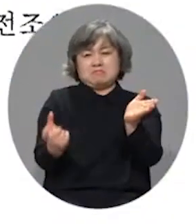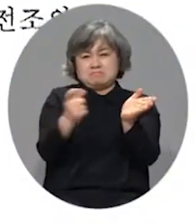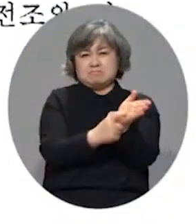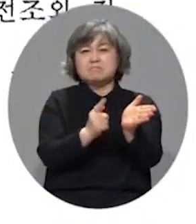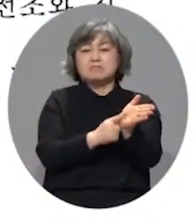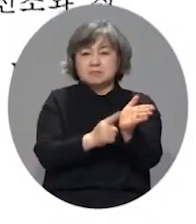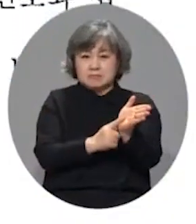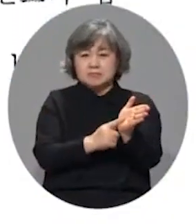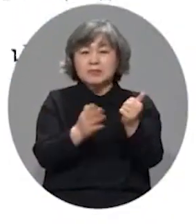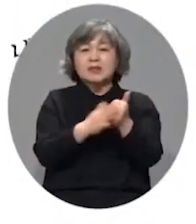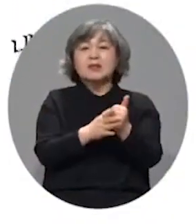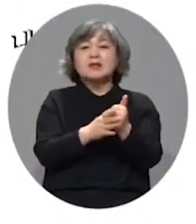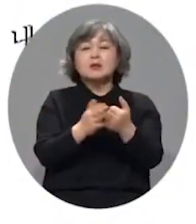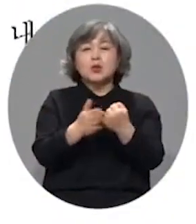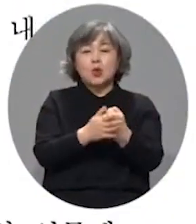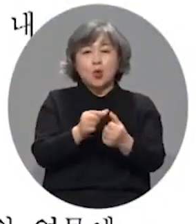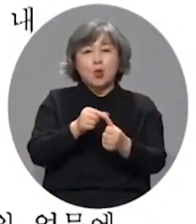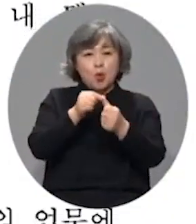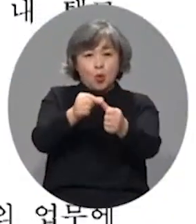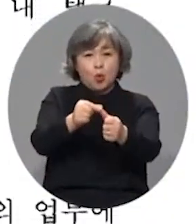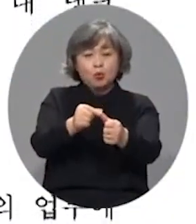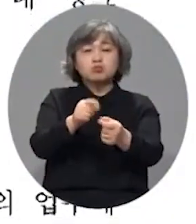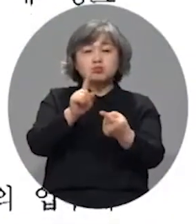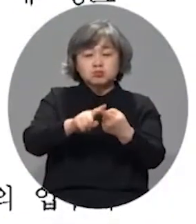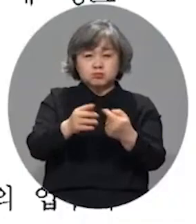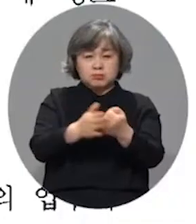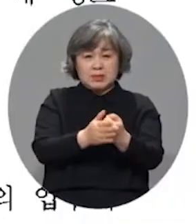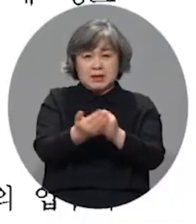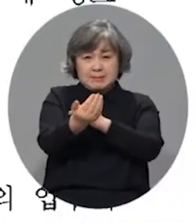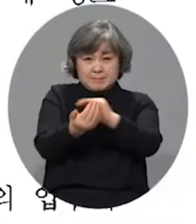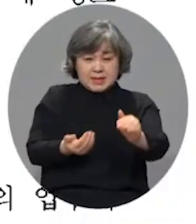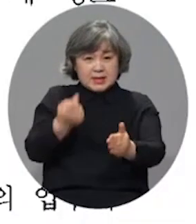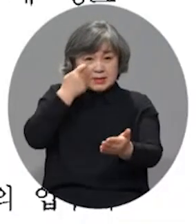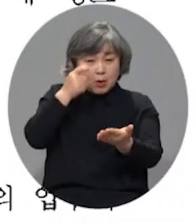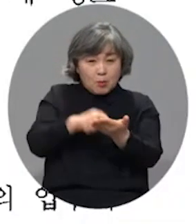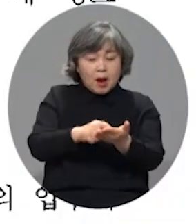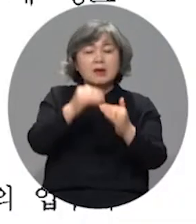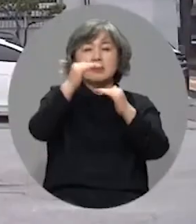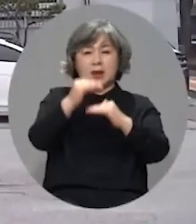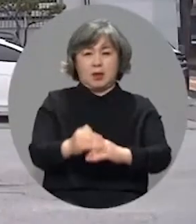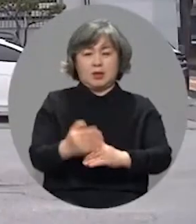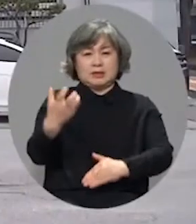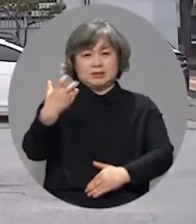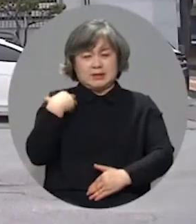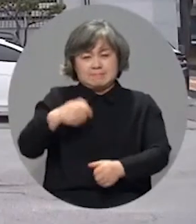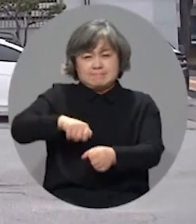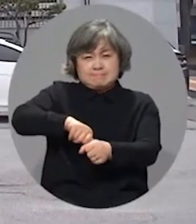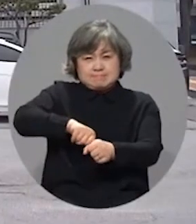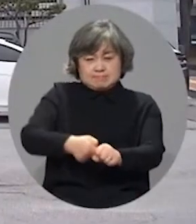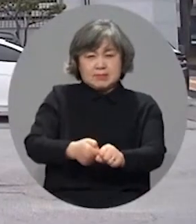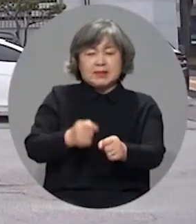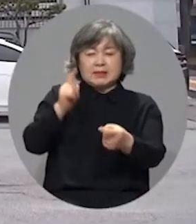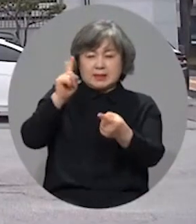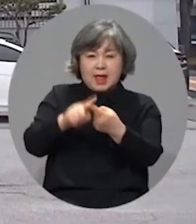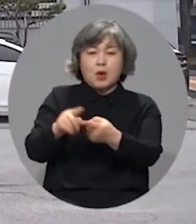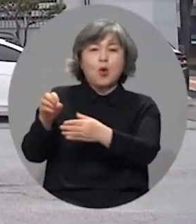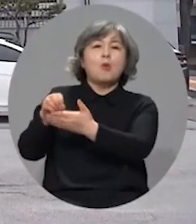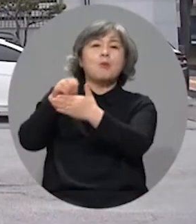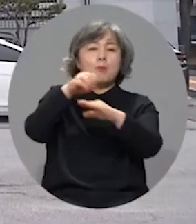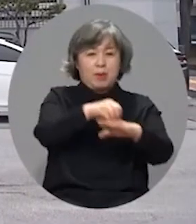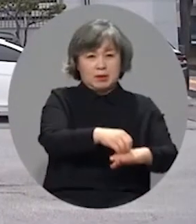적시했습니다. 이마저도 고용노동부가 사고 직후 적발한 내용들인데 책임자 처벌에 그대로 반영된